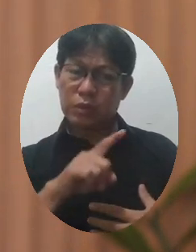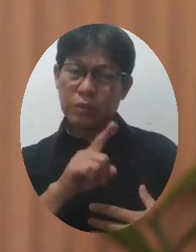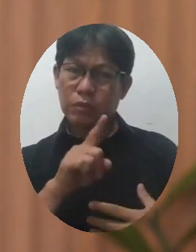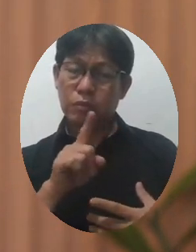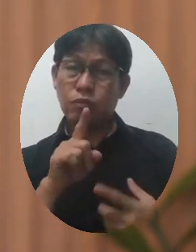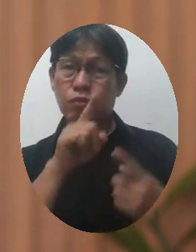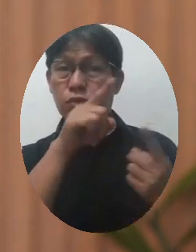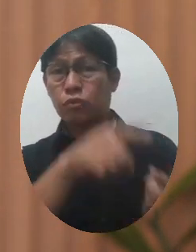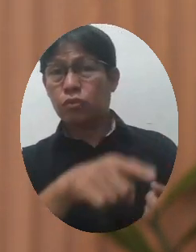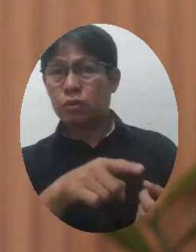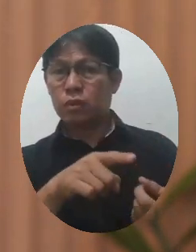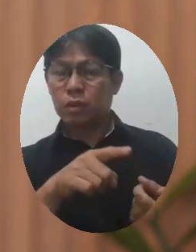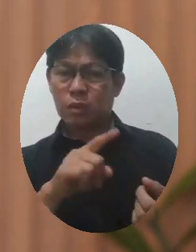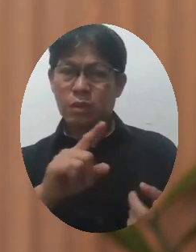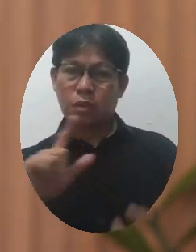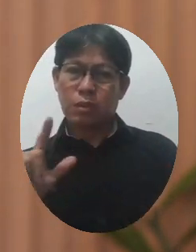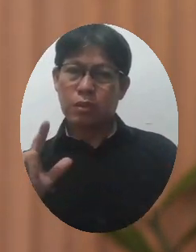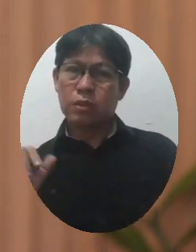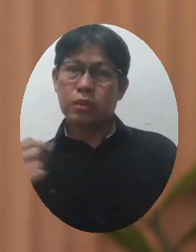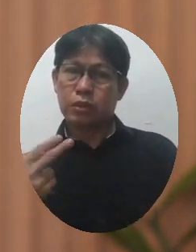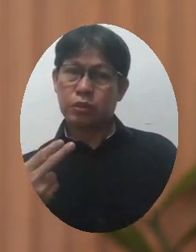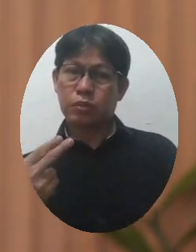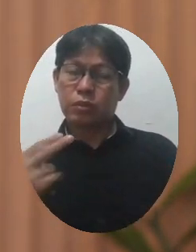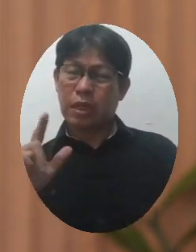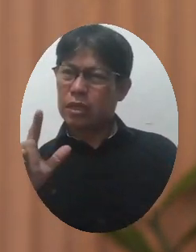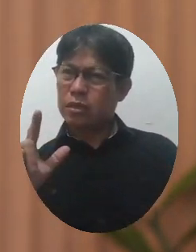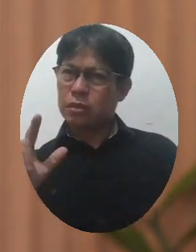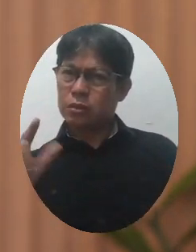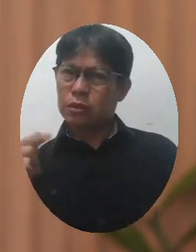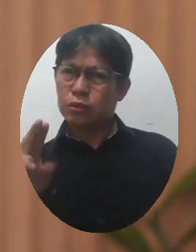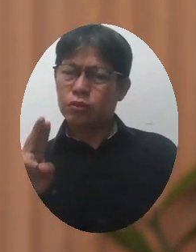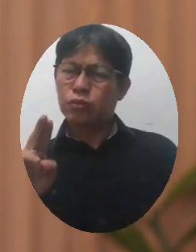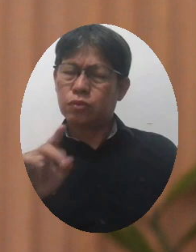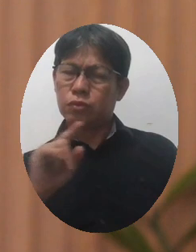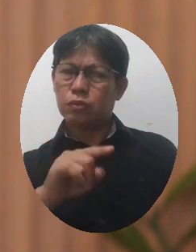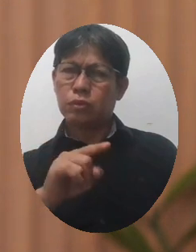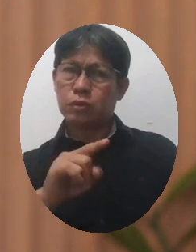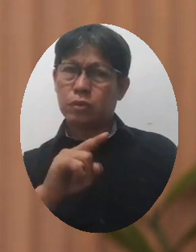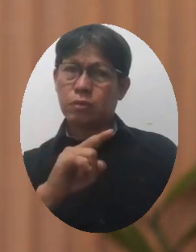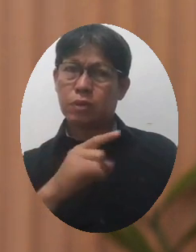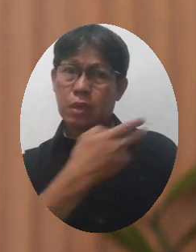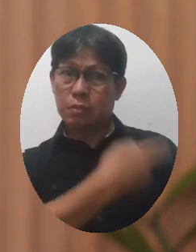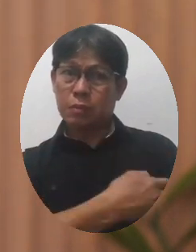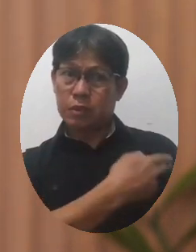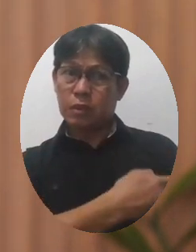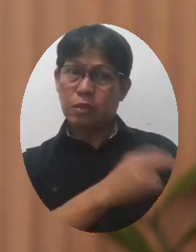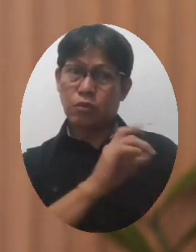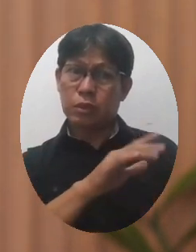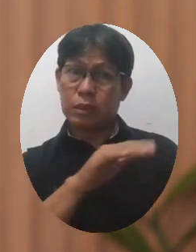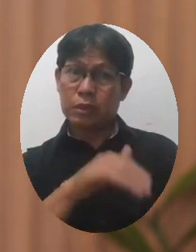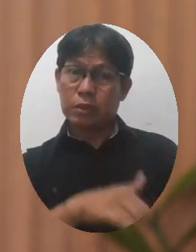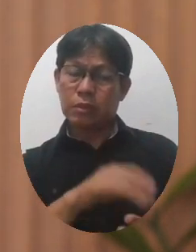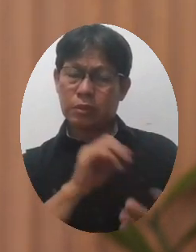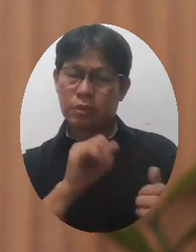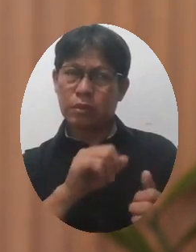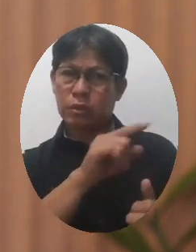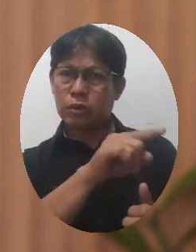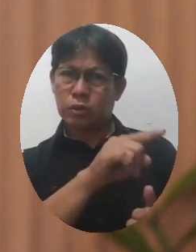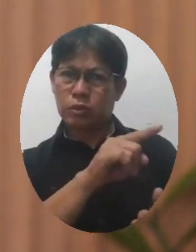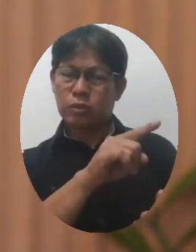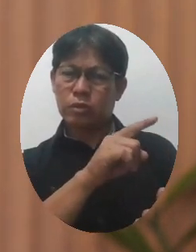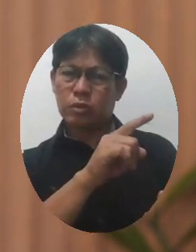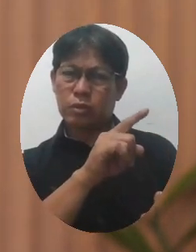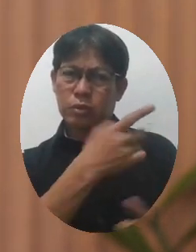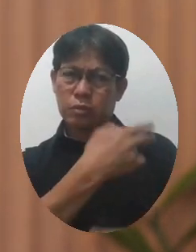ating local government unit para sa mga programa para sa schistosome. So maaari silang magbigay ng mga